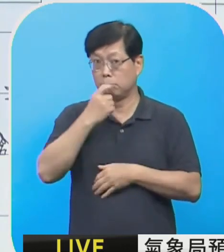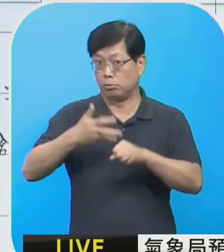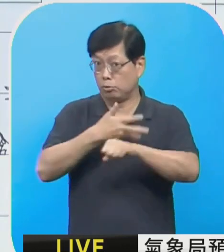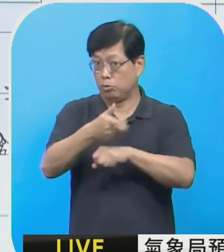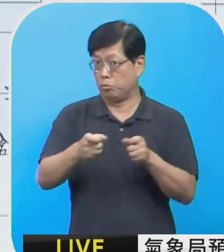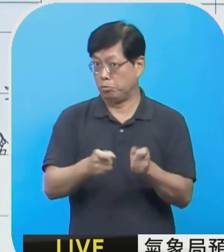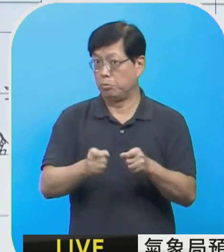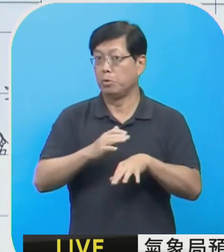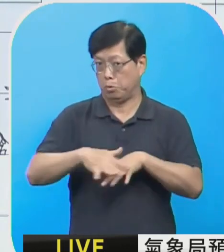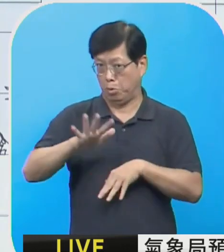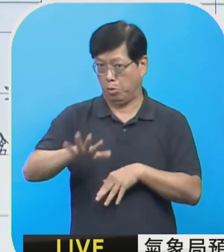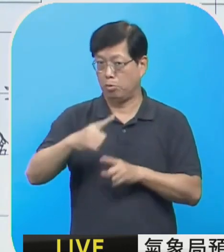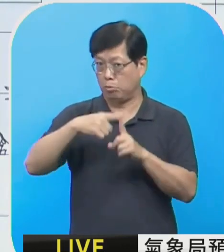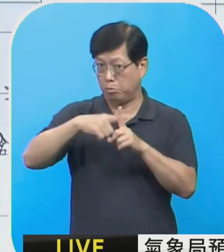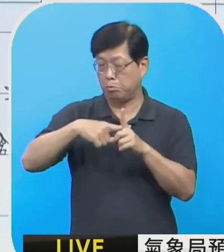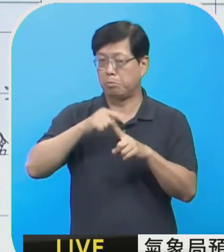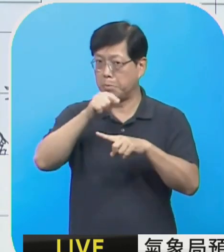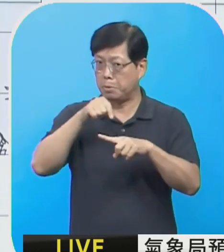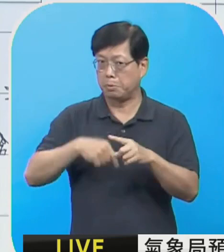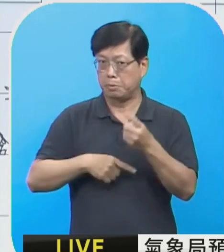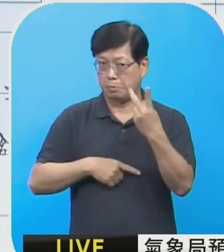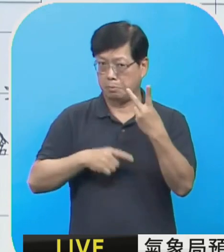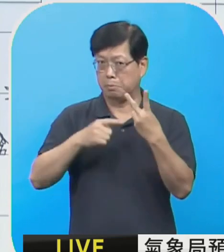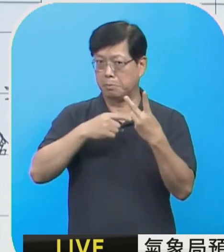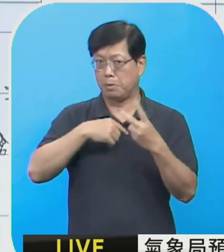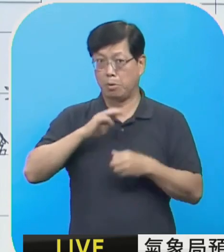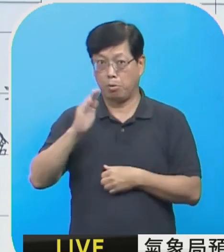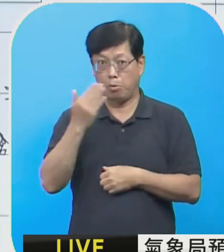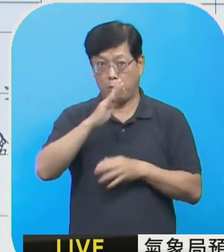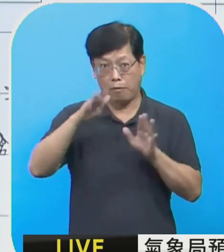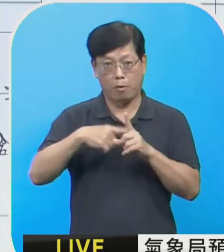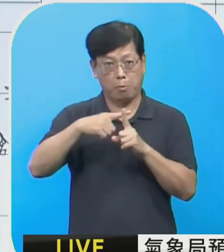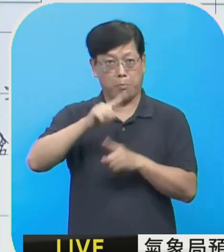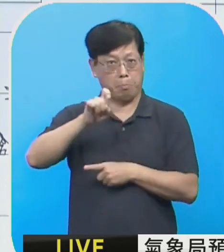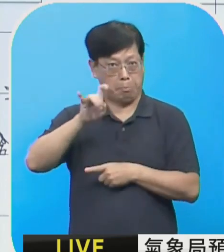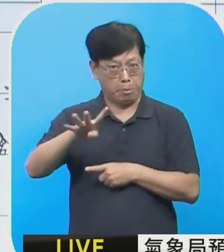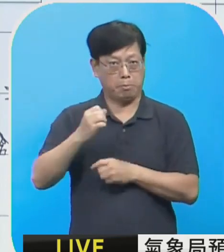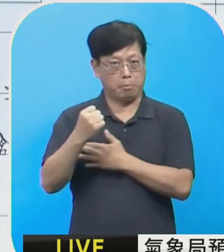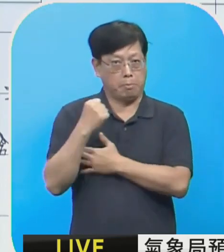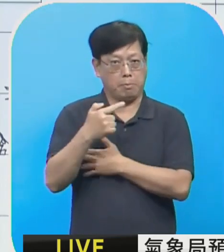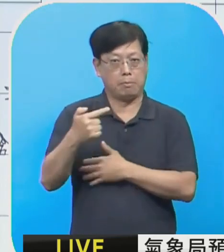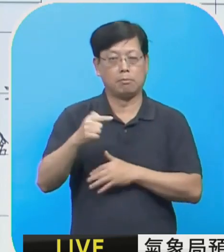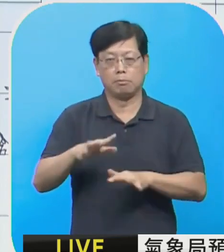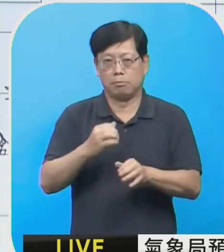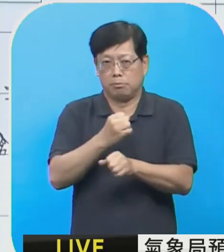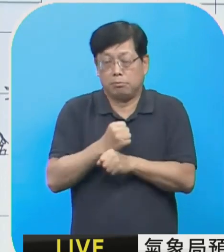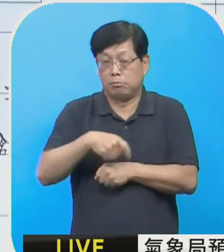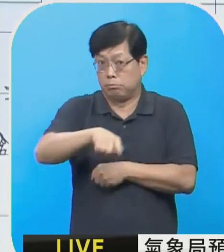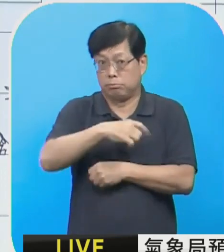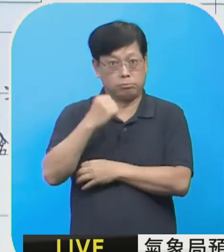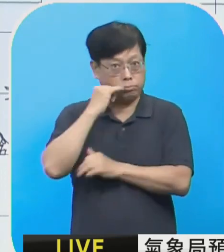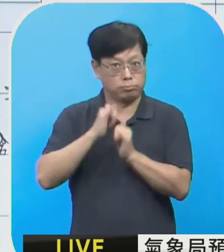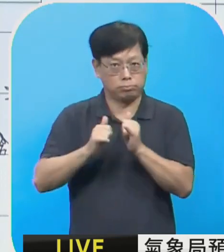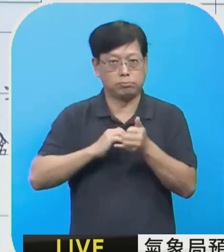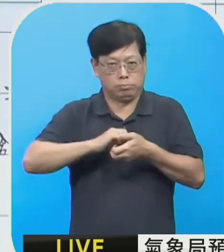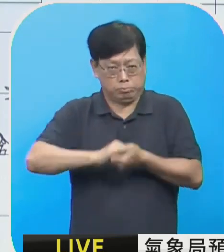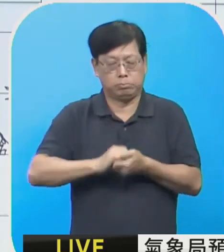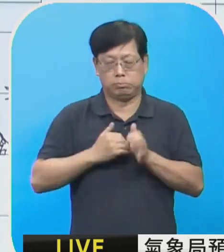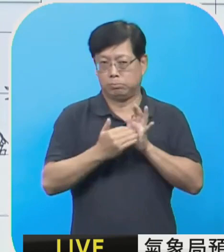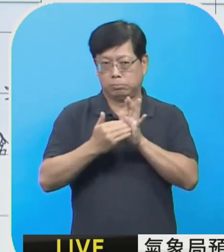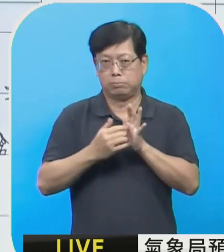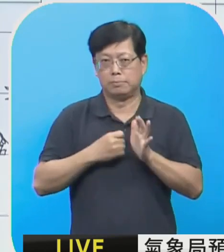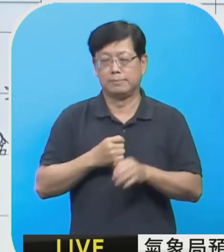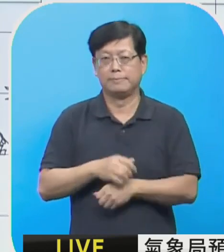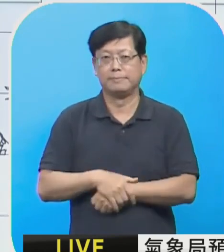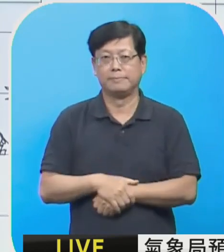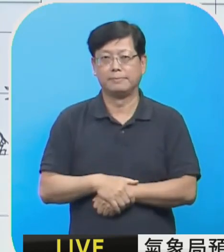地区很有可能会出现平均风12级或阵风14级以上的强阵风，请当地的民众一定要特别的防